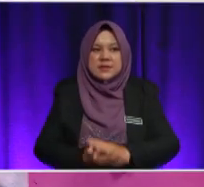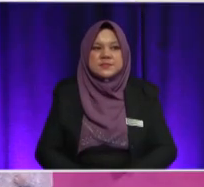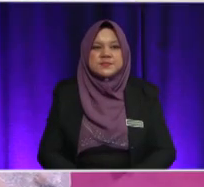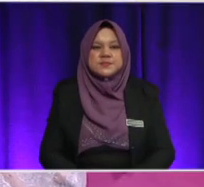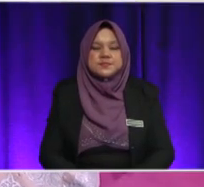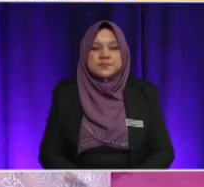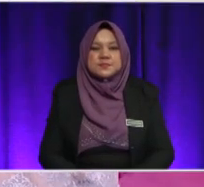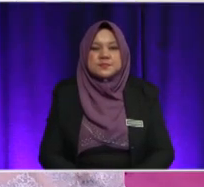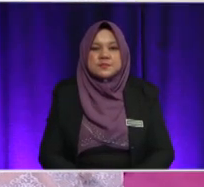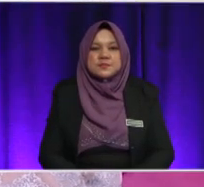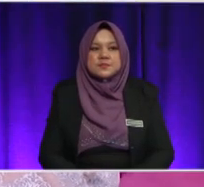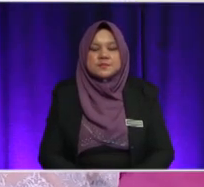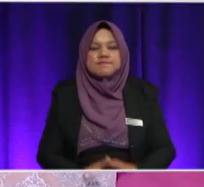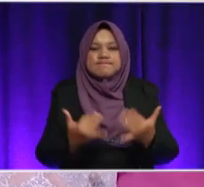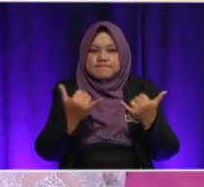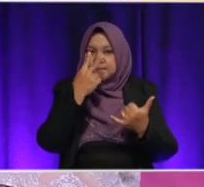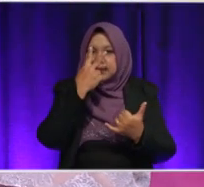lihat seterusnya